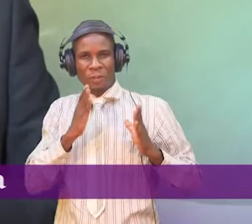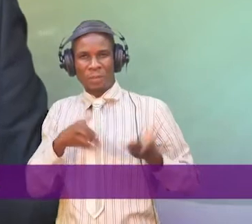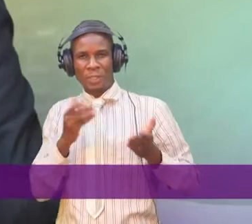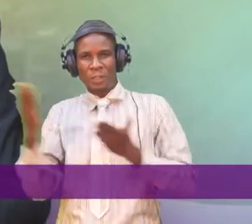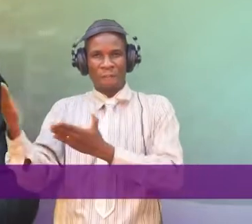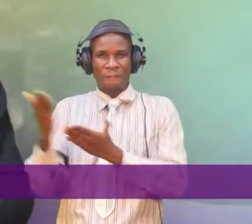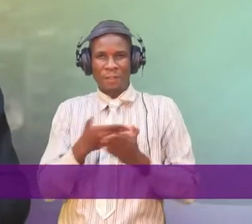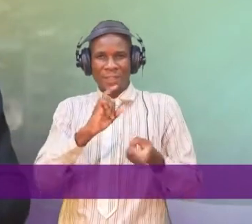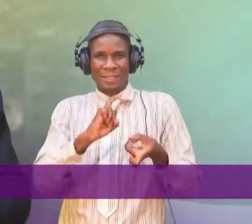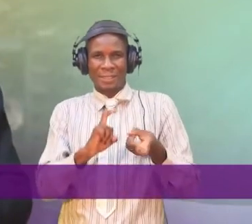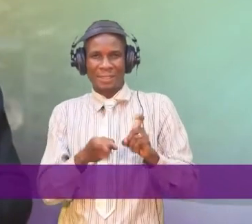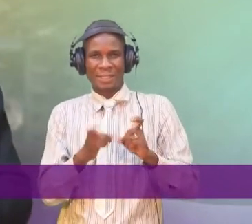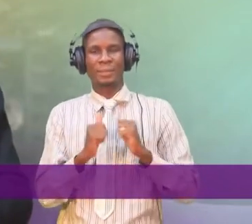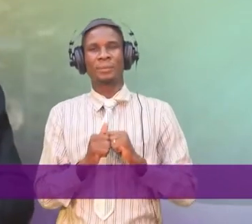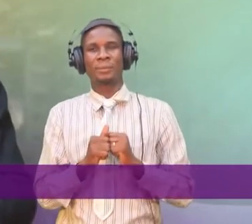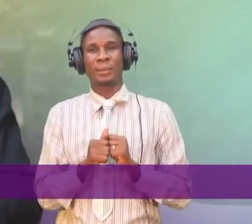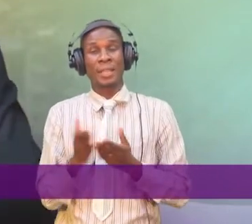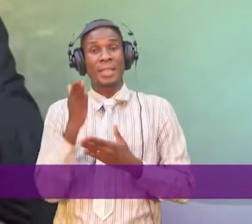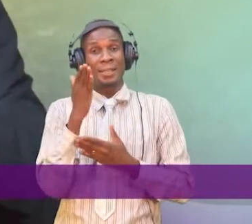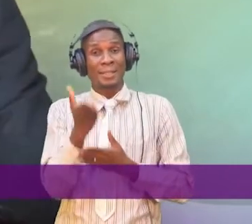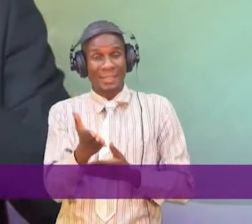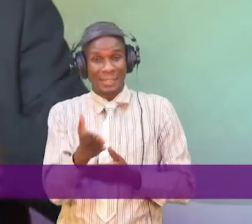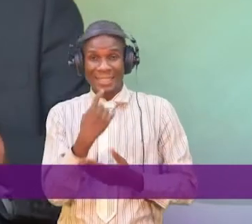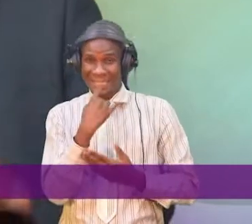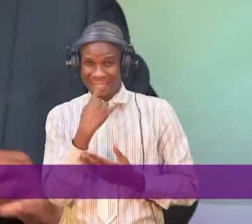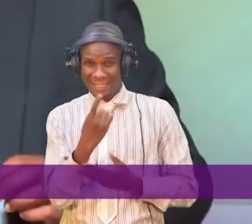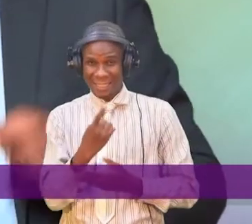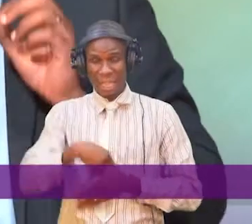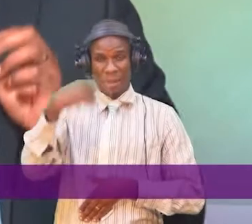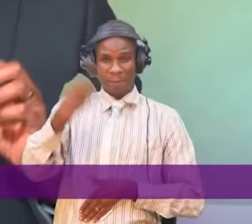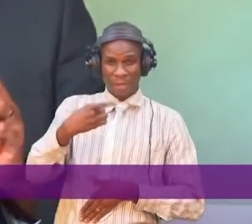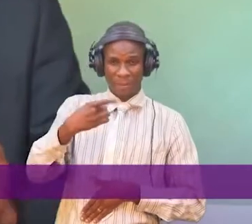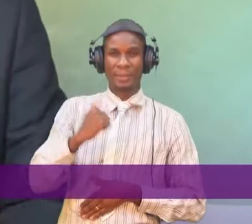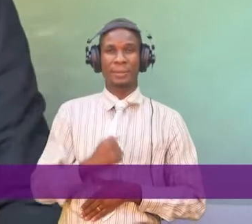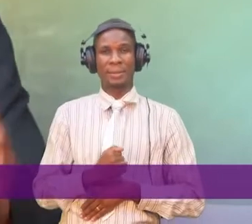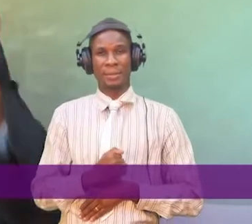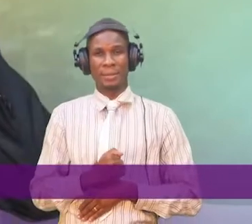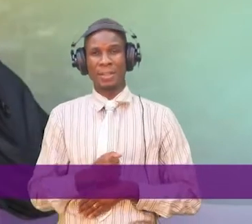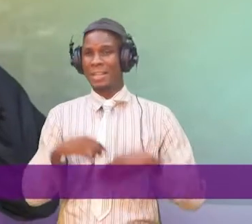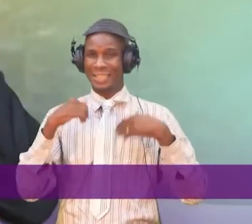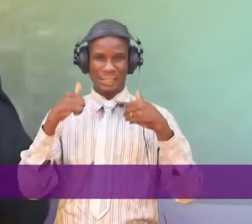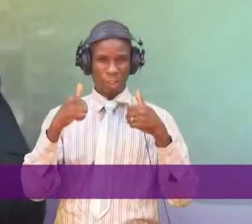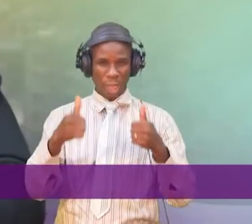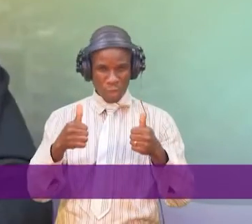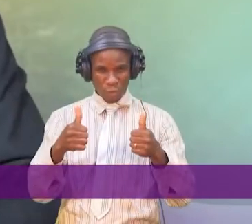mosumuki ayeba na koyambola masumu na ye. Awa bazali kolakisa biso eloko ya liboso ete